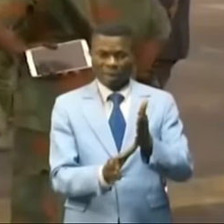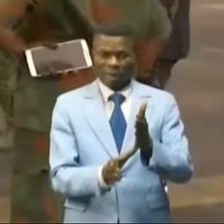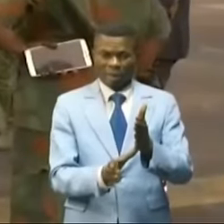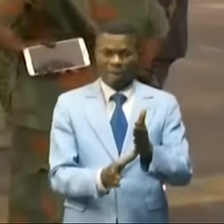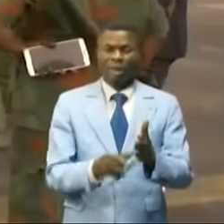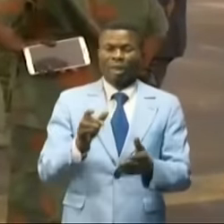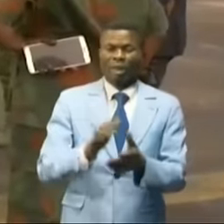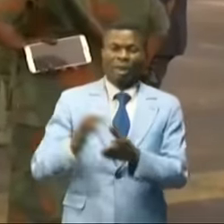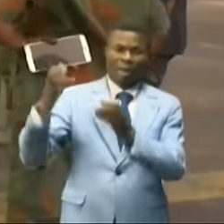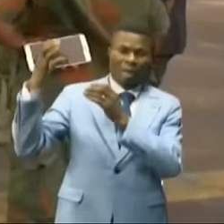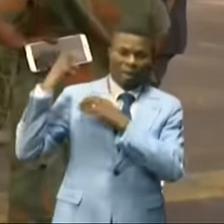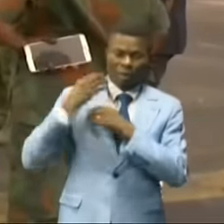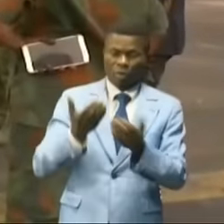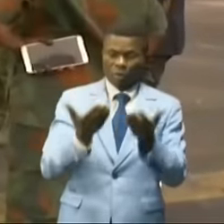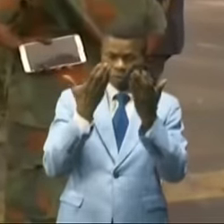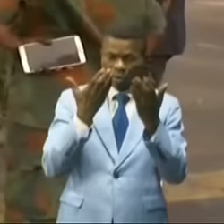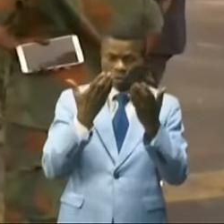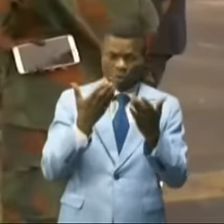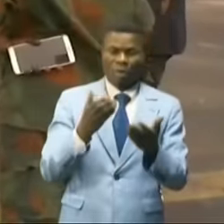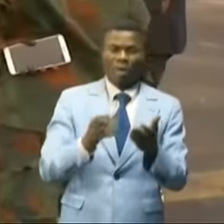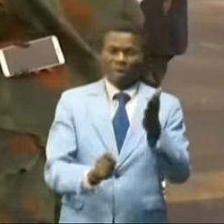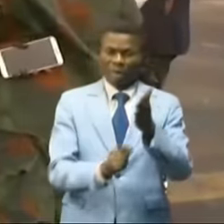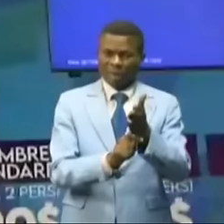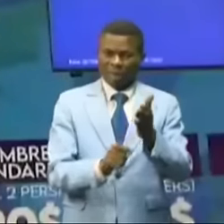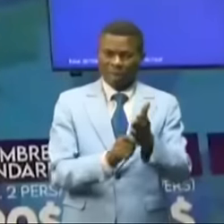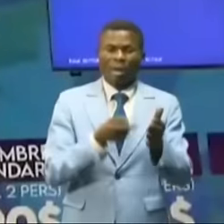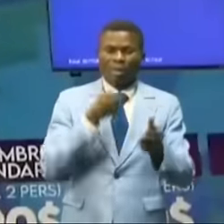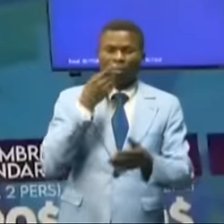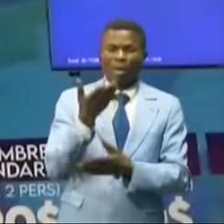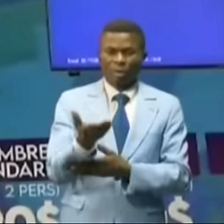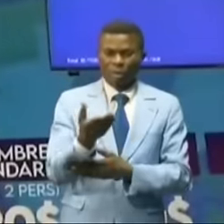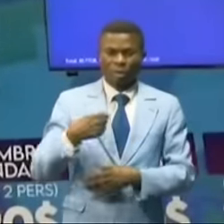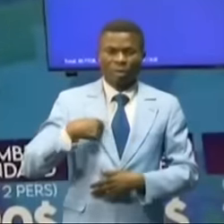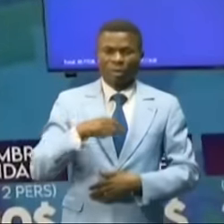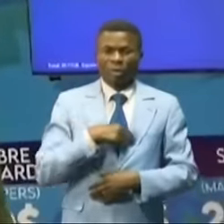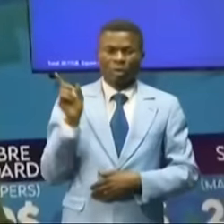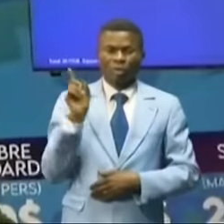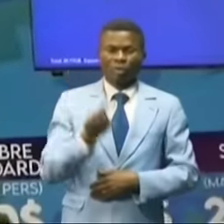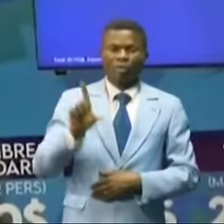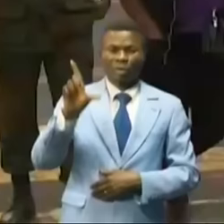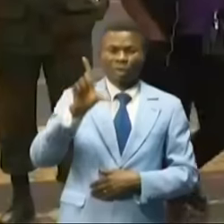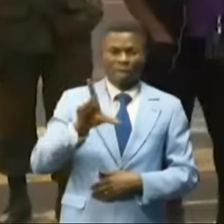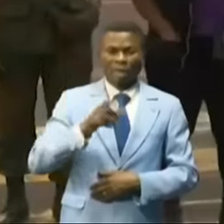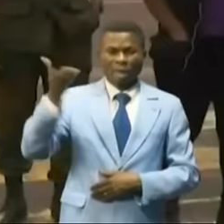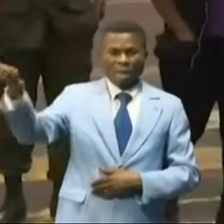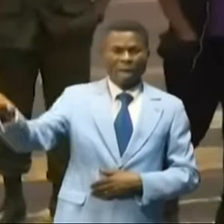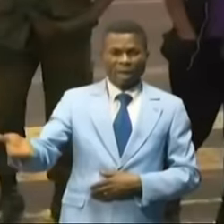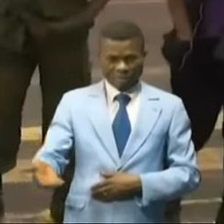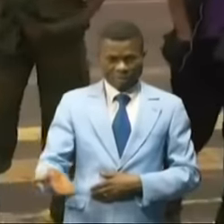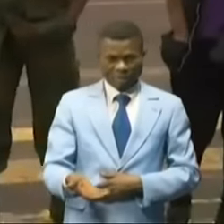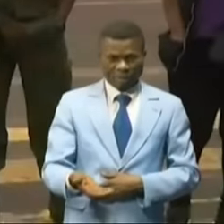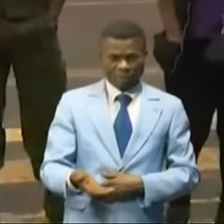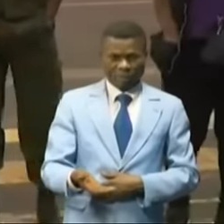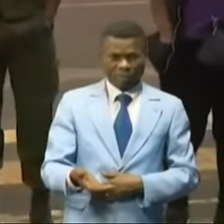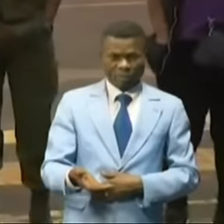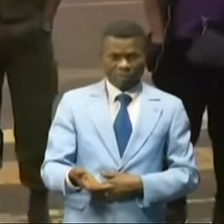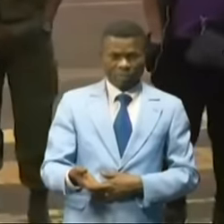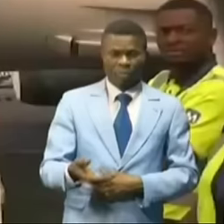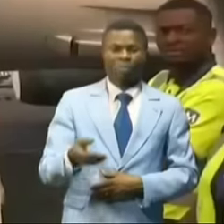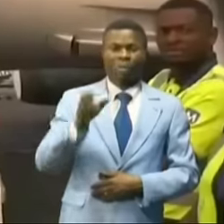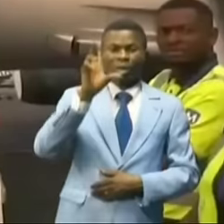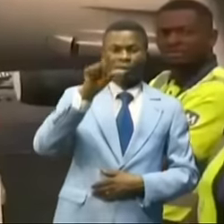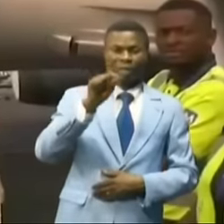central en charge des études et techniques, s'explique. Nous sommes venus ce lundi accueillir 20 de nos